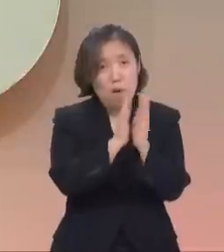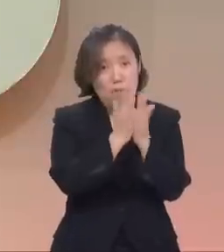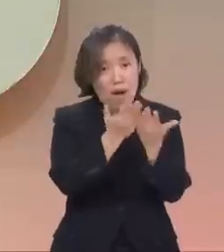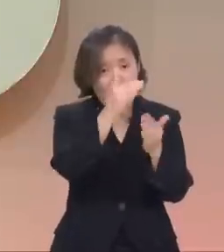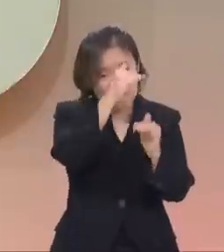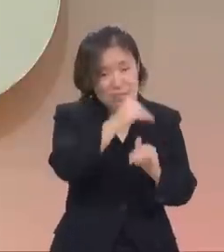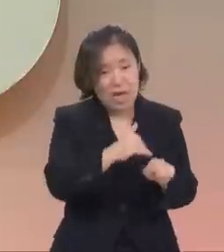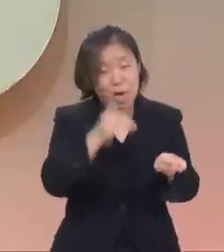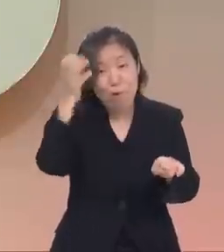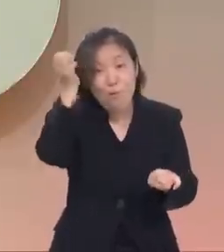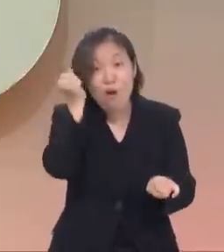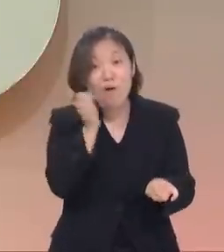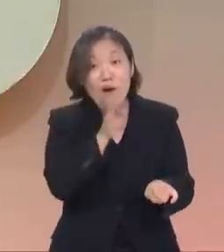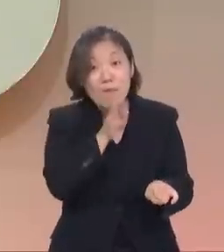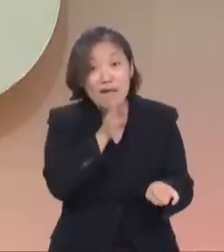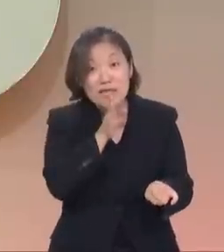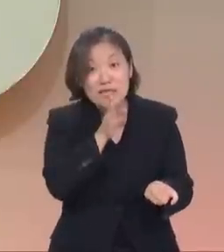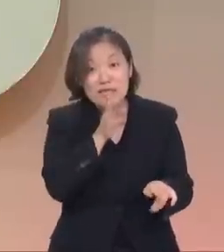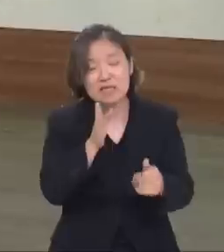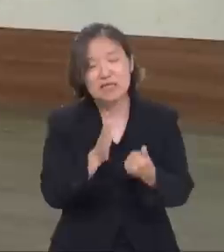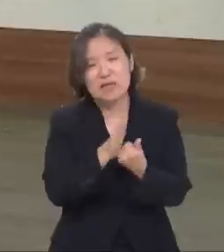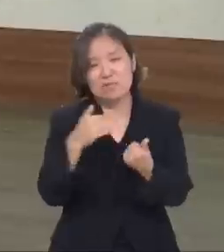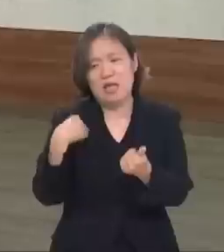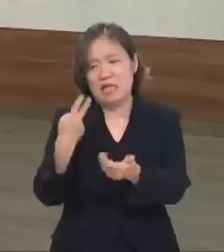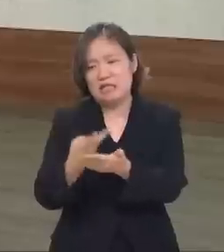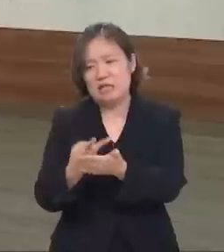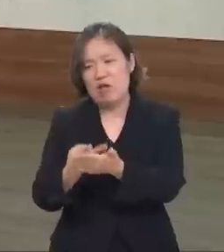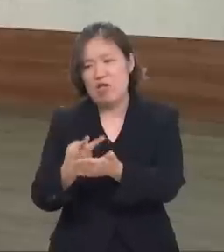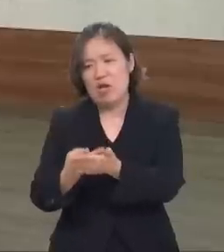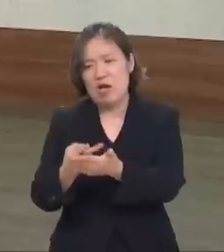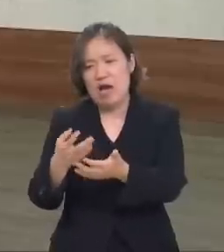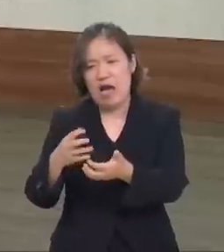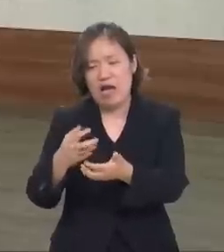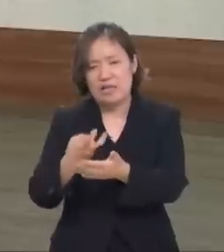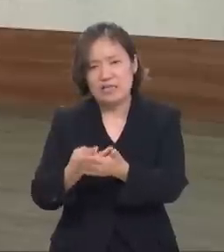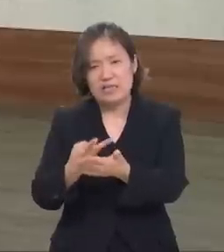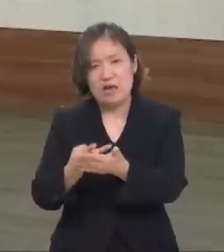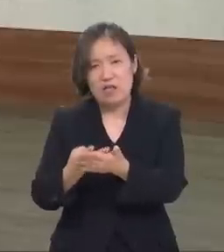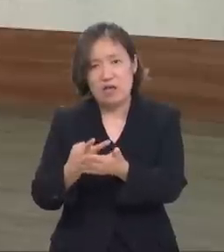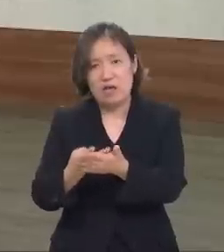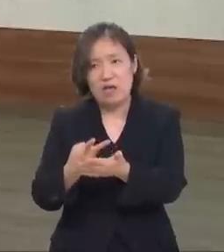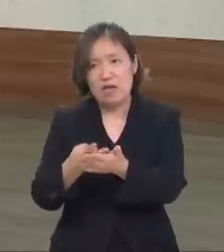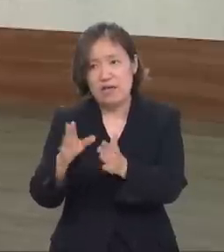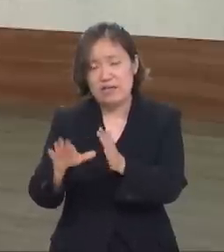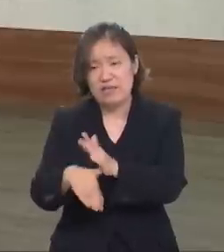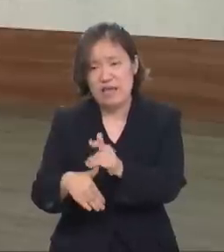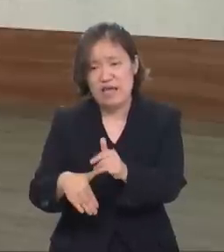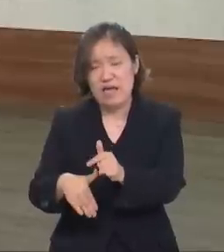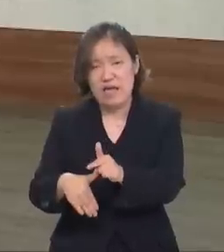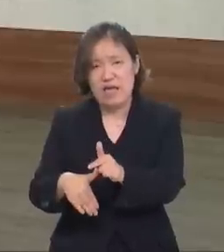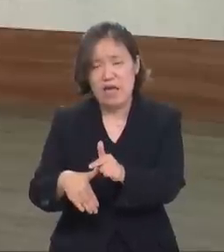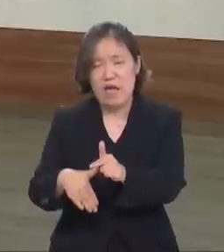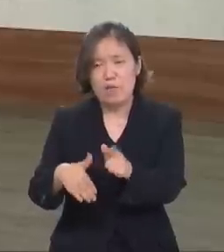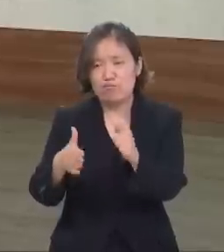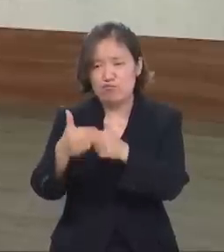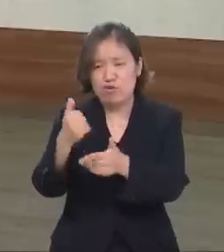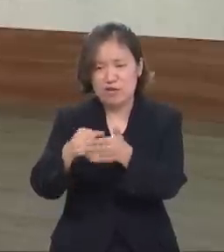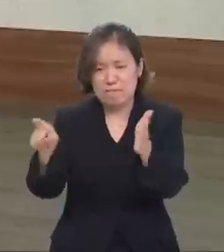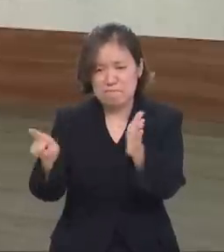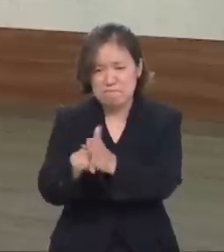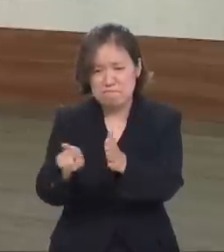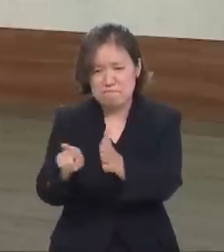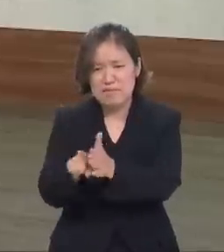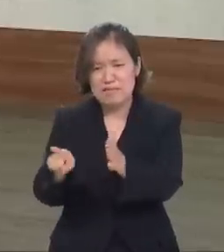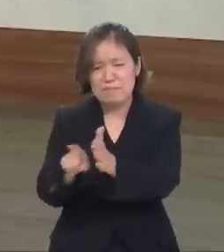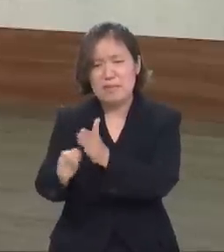정도 외우셨지 않겠습니까 쓰러져 있는 상태에서 호집 부처님을 향한 믿음으로